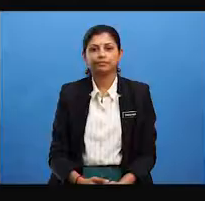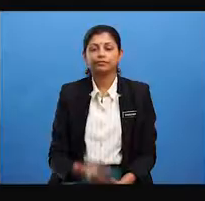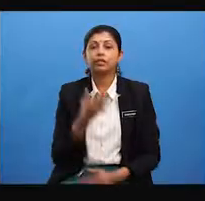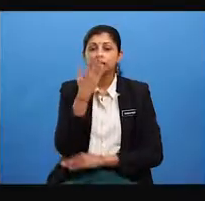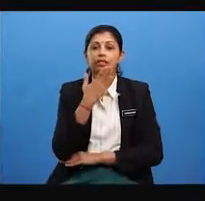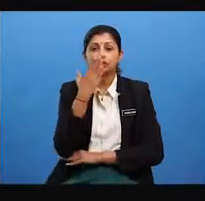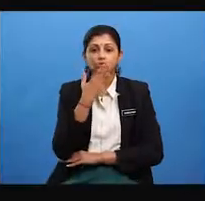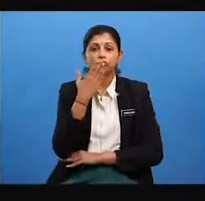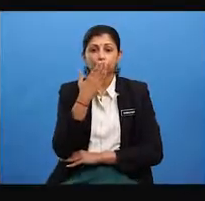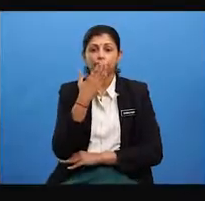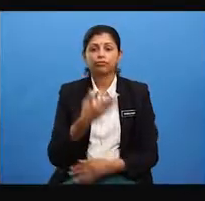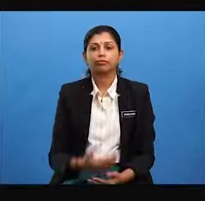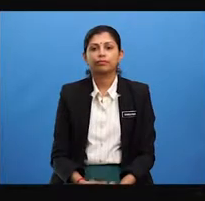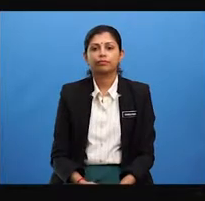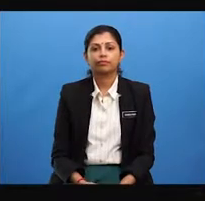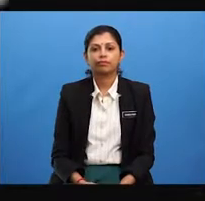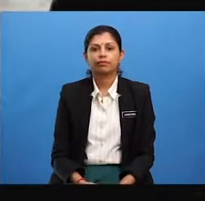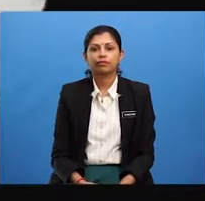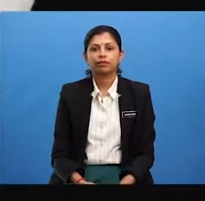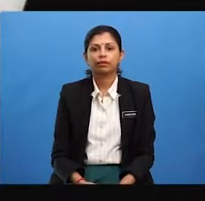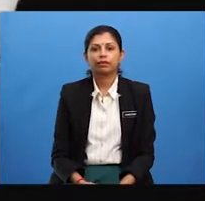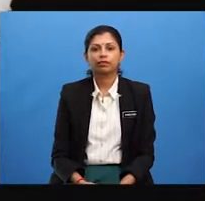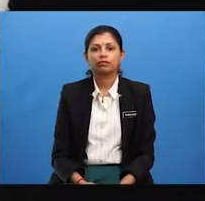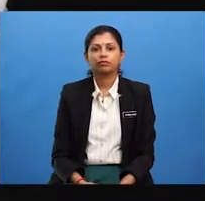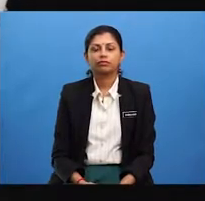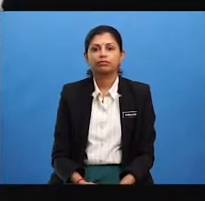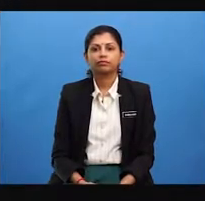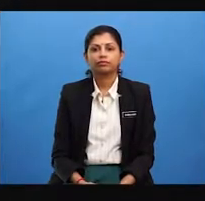tisu yang diperbuat daripada kayu,